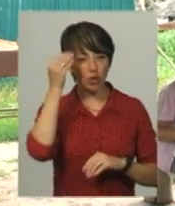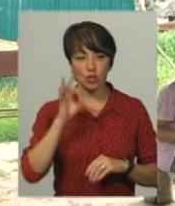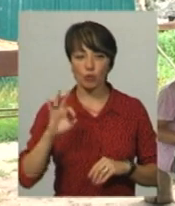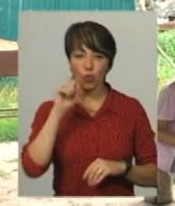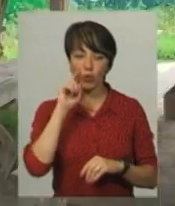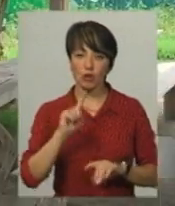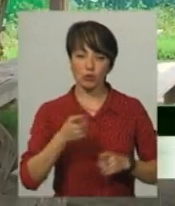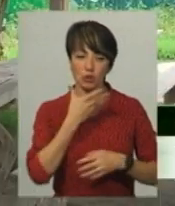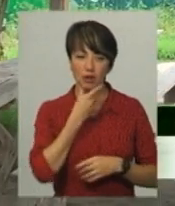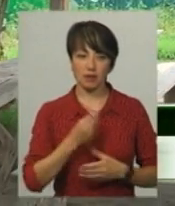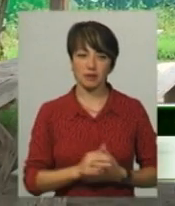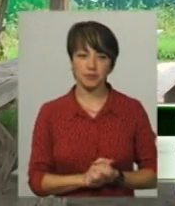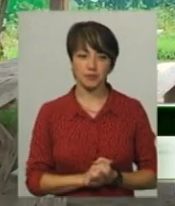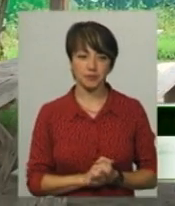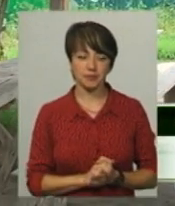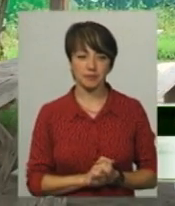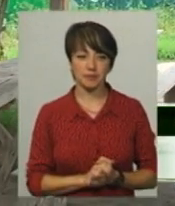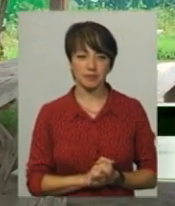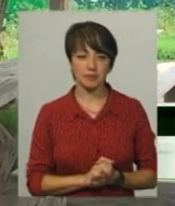досить гарні.